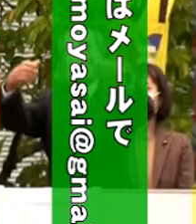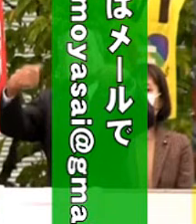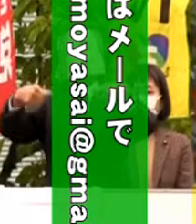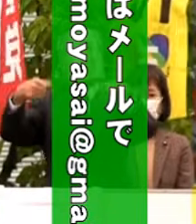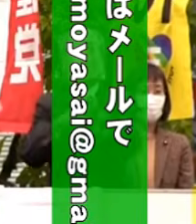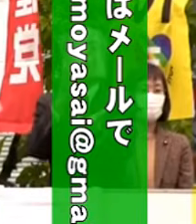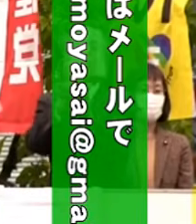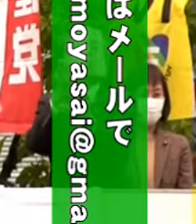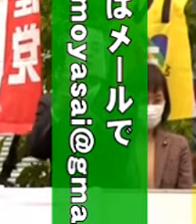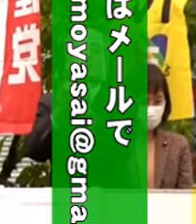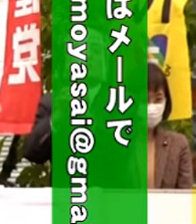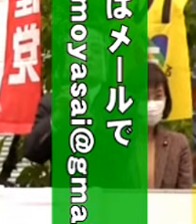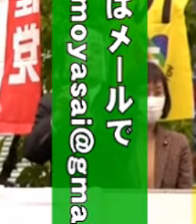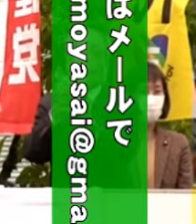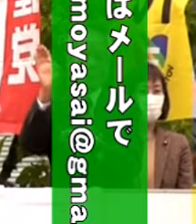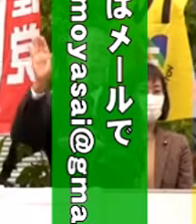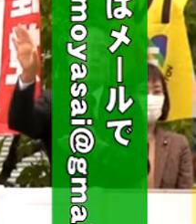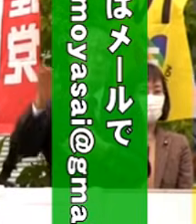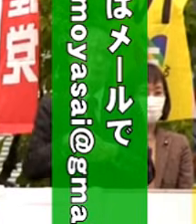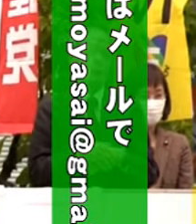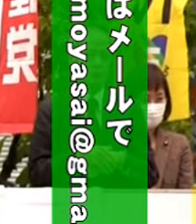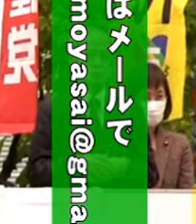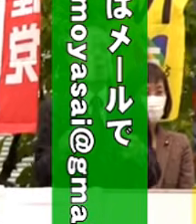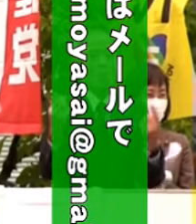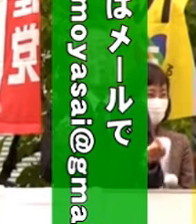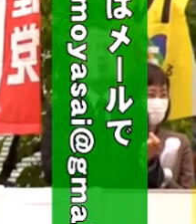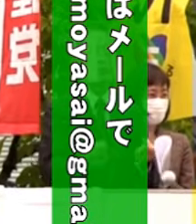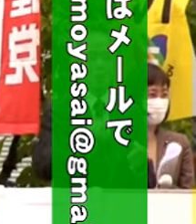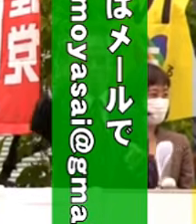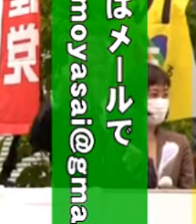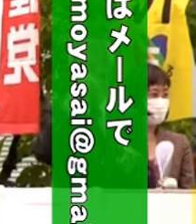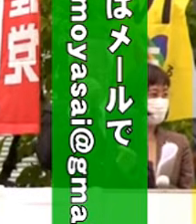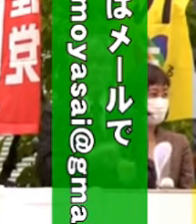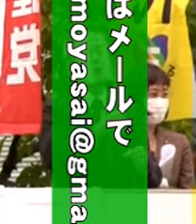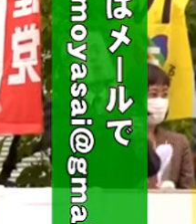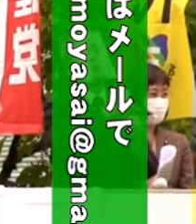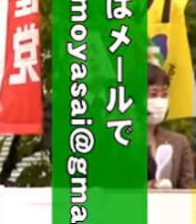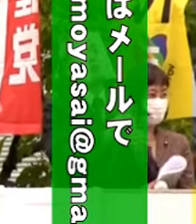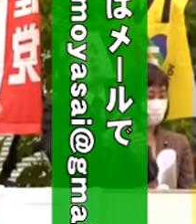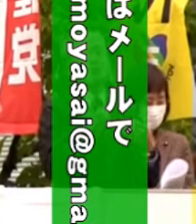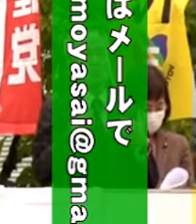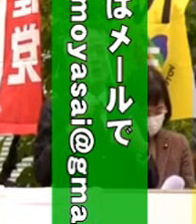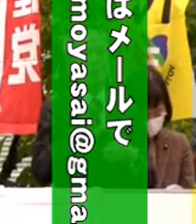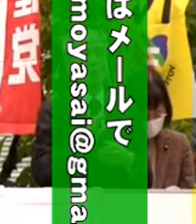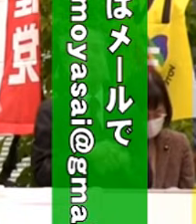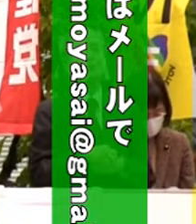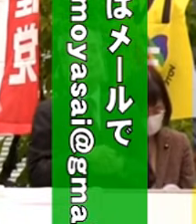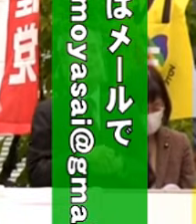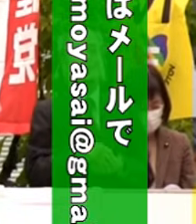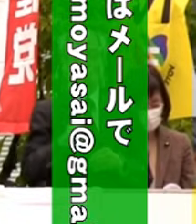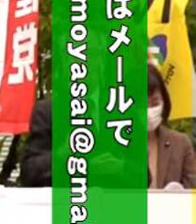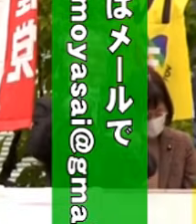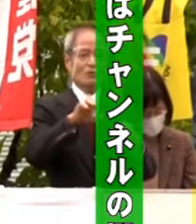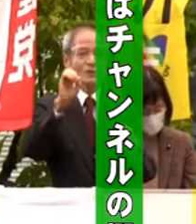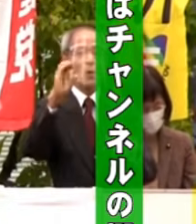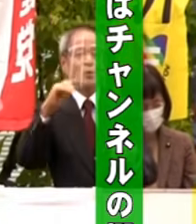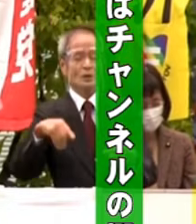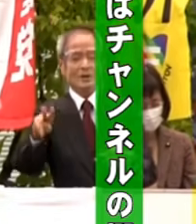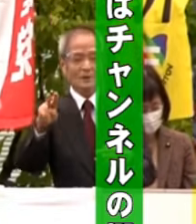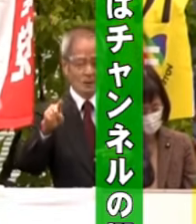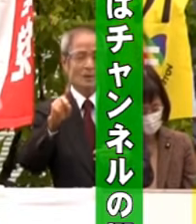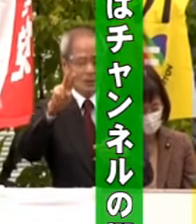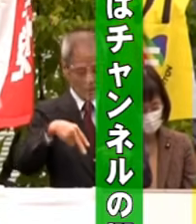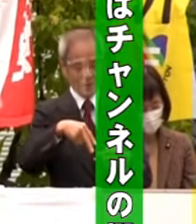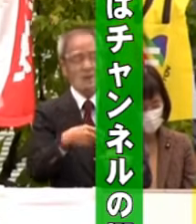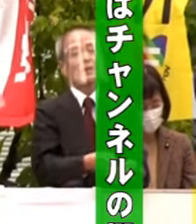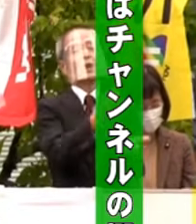律があるんです。これをやはり日本に作らなければいけないと思います。これをぜひ池内沙織さんに 作っていただきたいと思います。私は